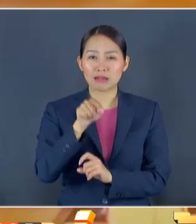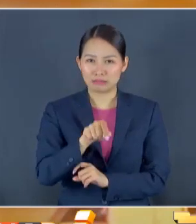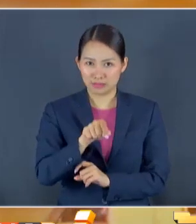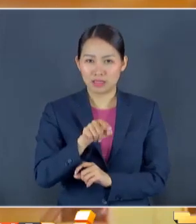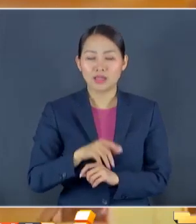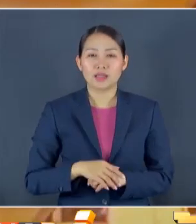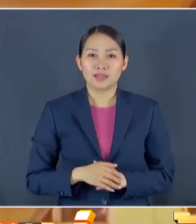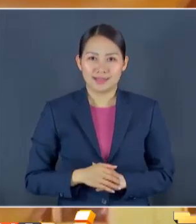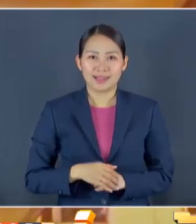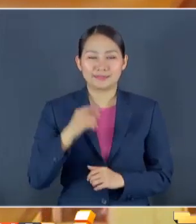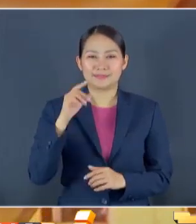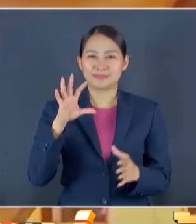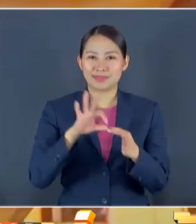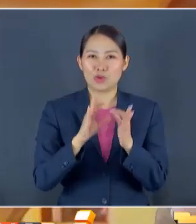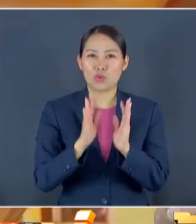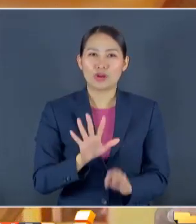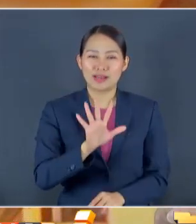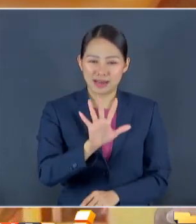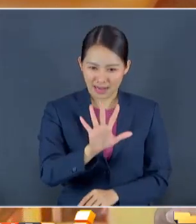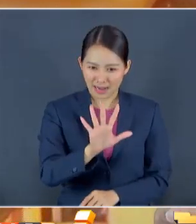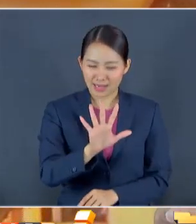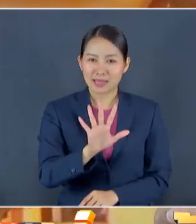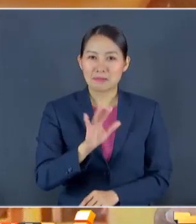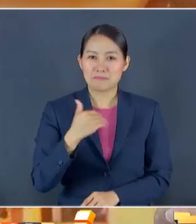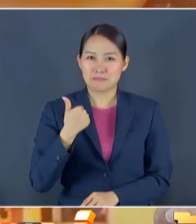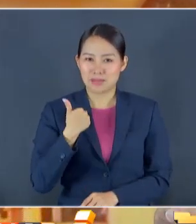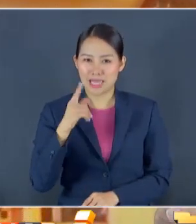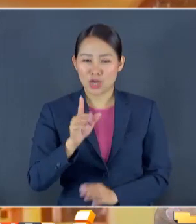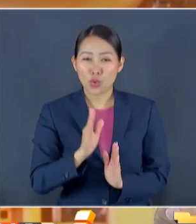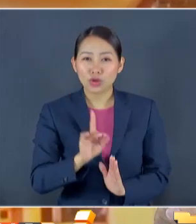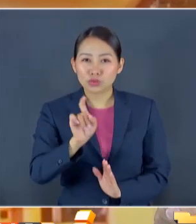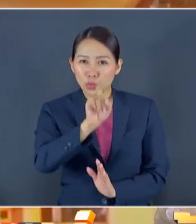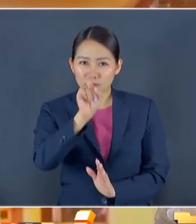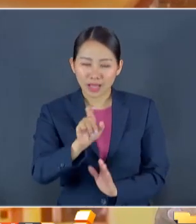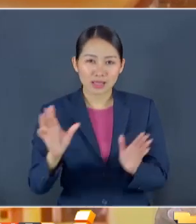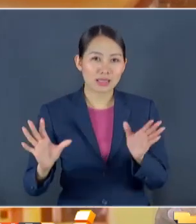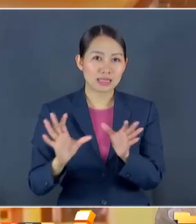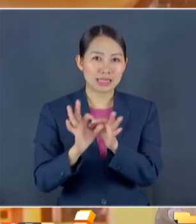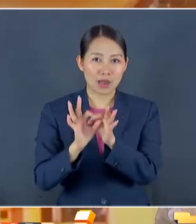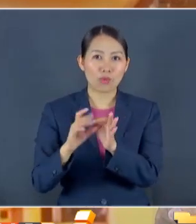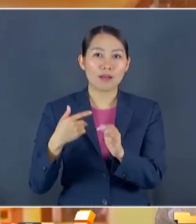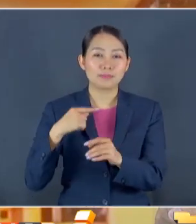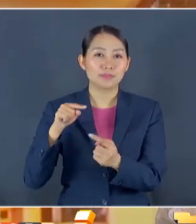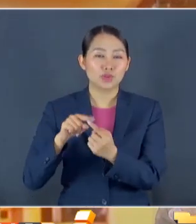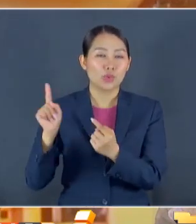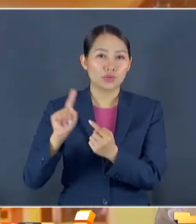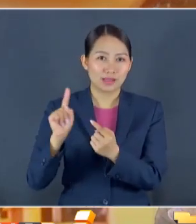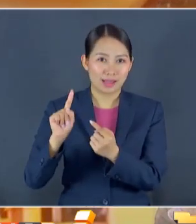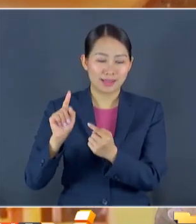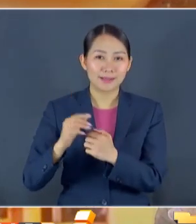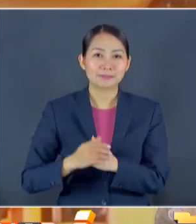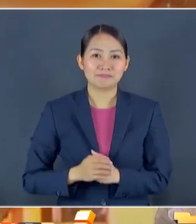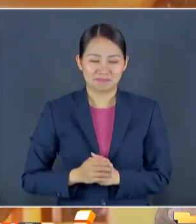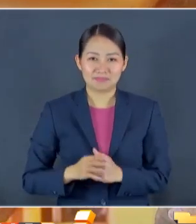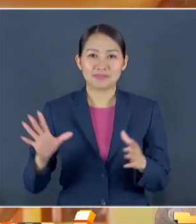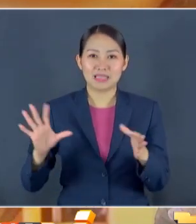ดกับอดีตรัฐมนตรีกระทรวงเกษตรซึ่งก็คือคุณเฉลิมชัยศรีอ่อนปัจจุบันเป็นหัวหน้าพรรคประชาธิปัตย์วานนี้ร้อนถึงขนาดต้องตั้